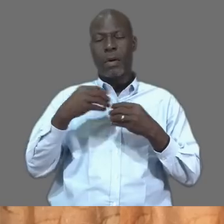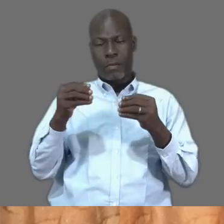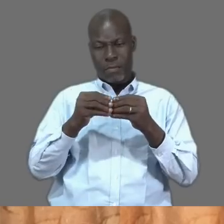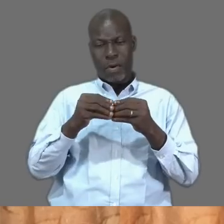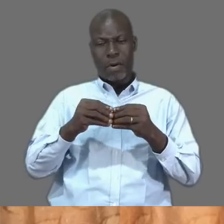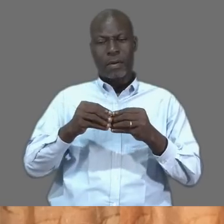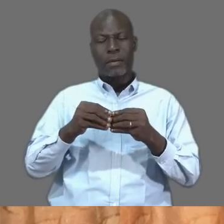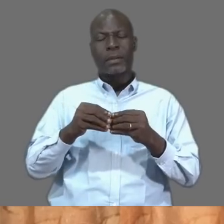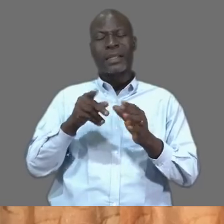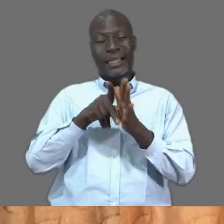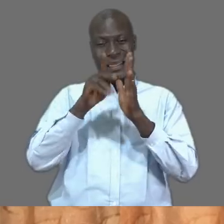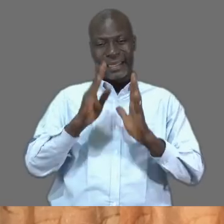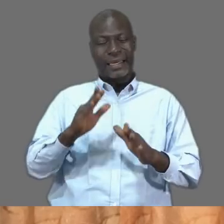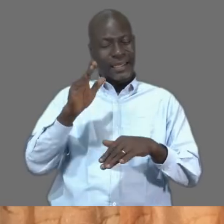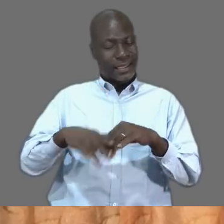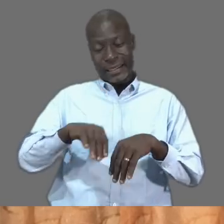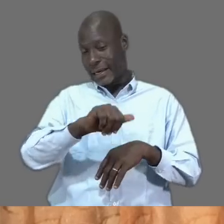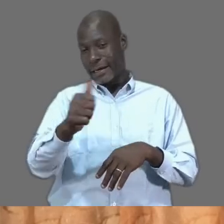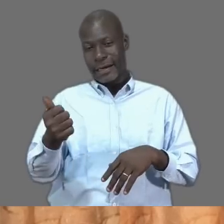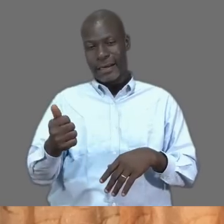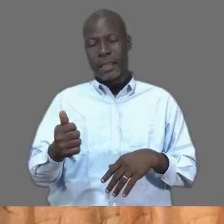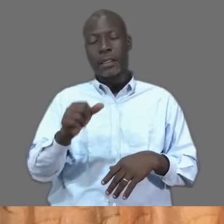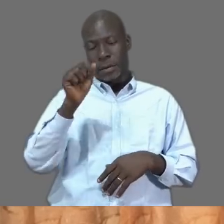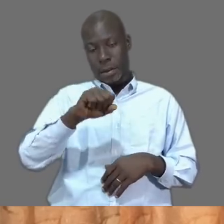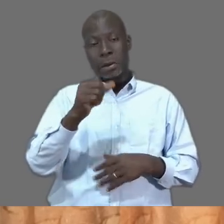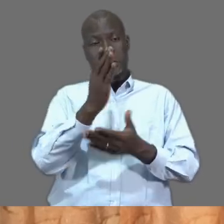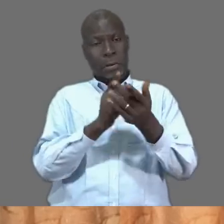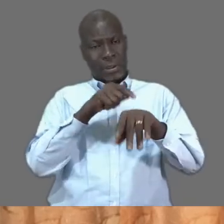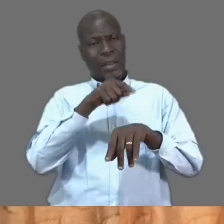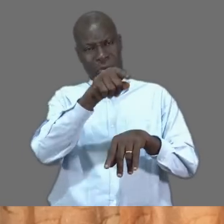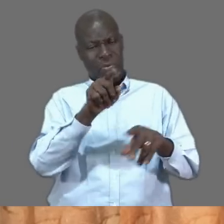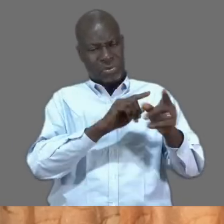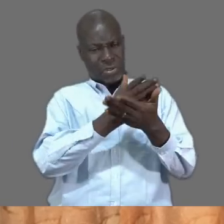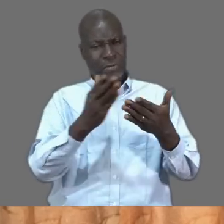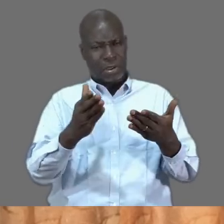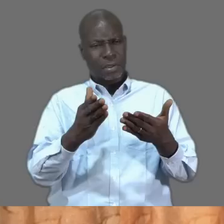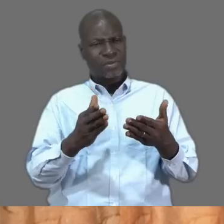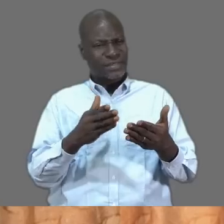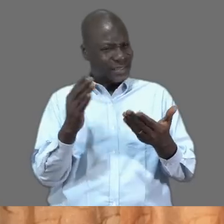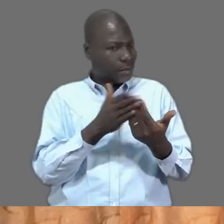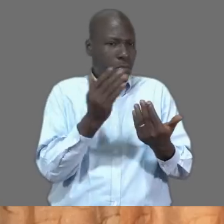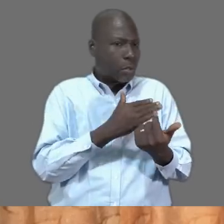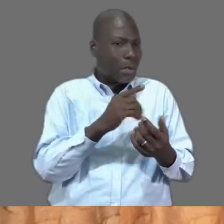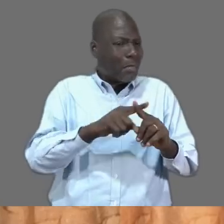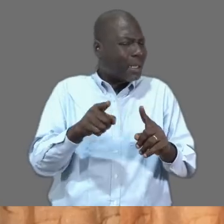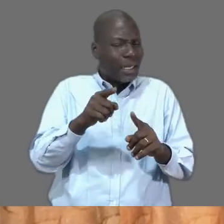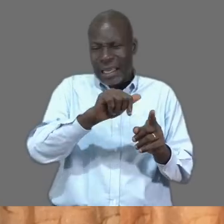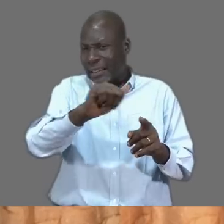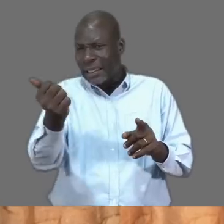echenere sa wonte ebe no ase a bibi be work ama obi 1000 times wonko akọ try once